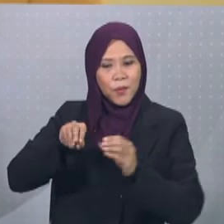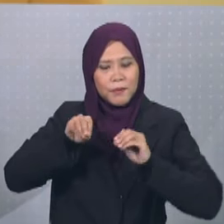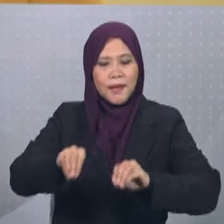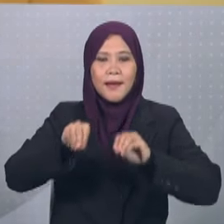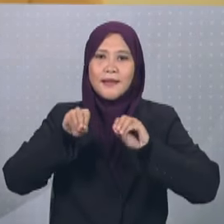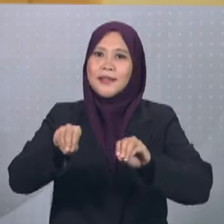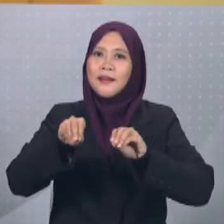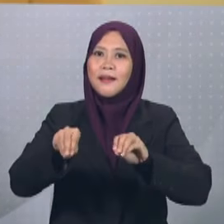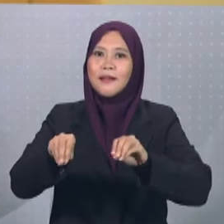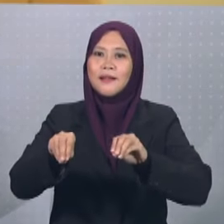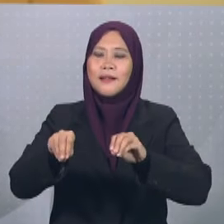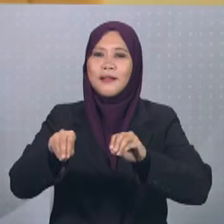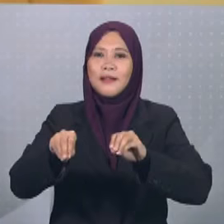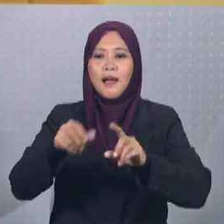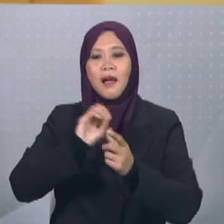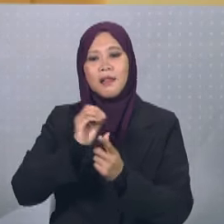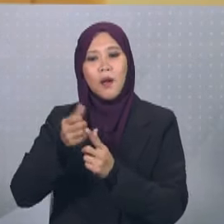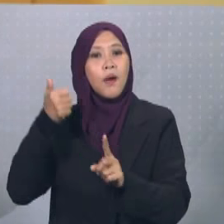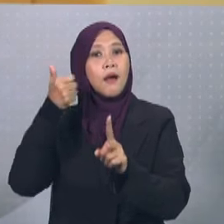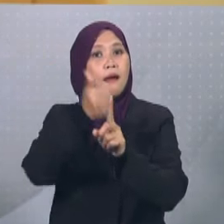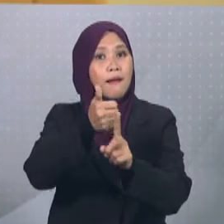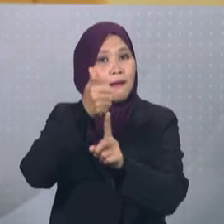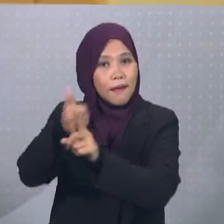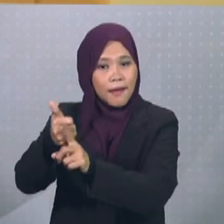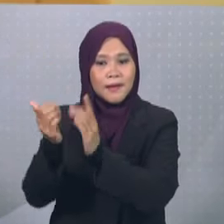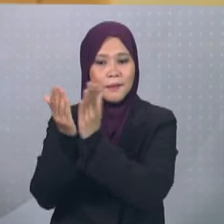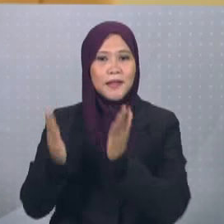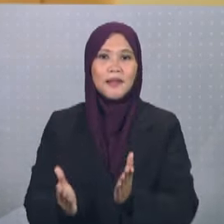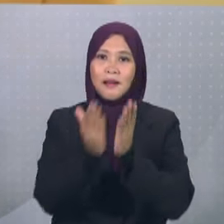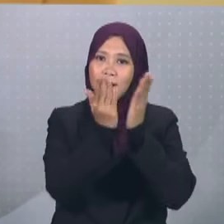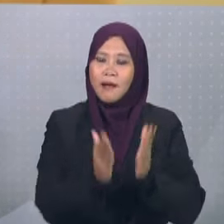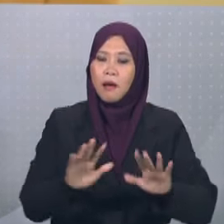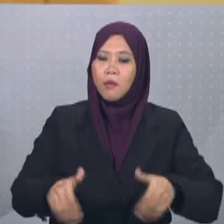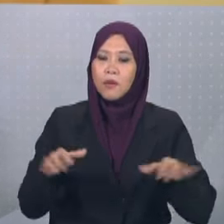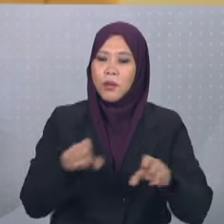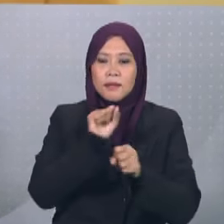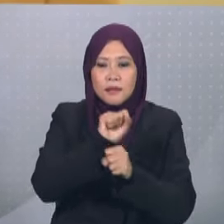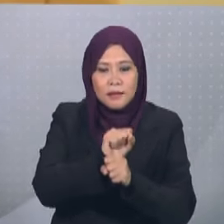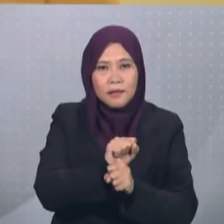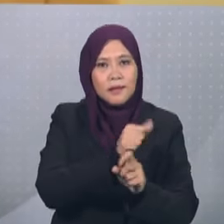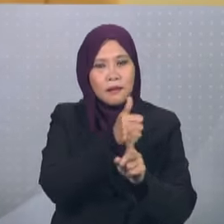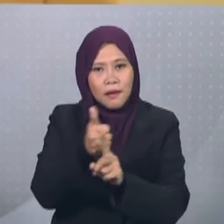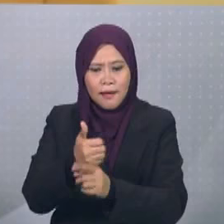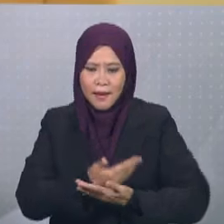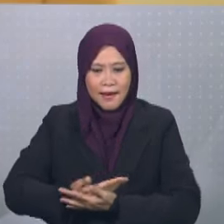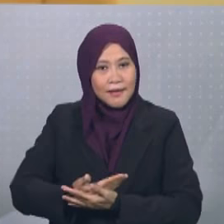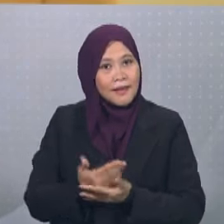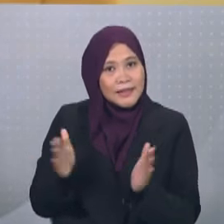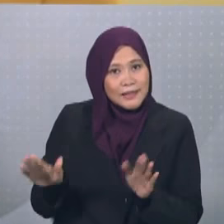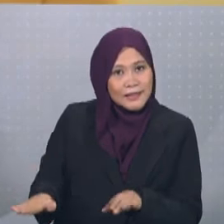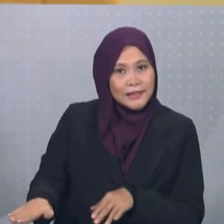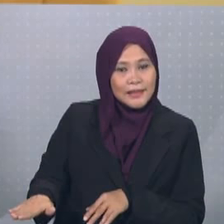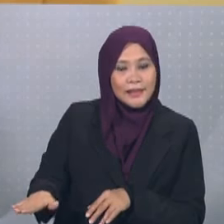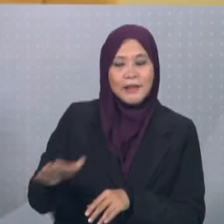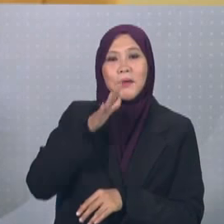mengajar ataupun video memberi arahan kepada pelajar-pelajar bagaimana nak buat kerja macam ni, anak yang kecil lagi ni. So